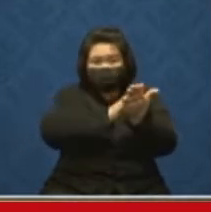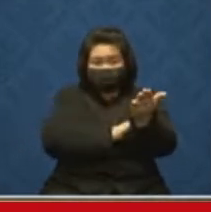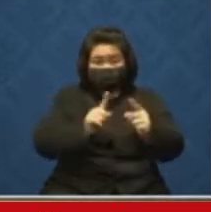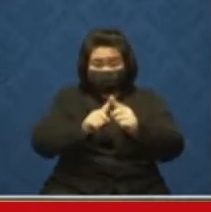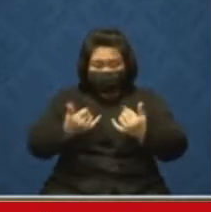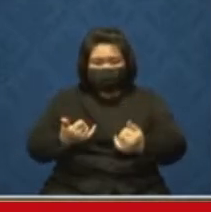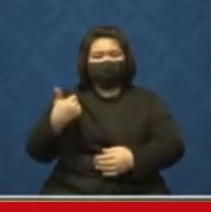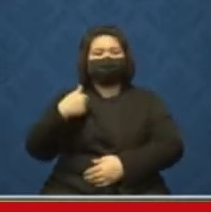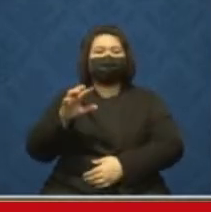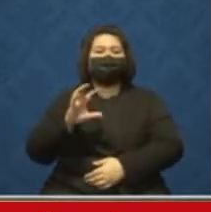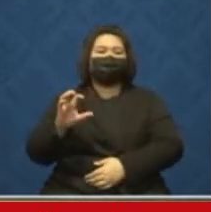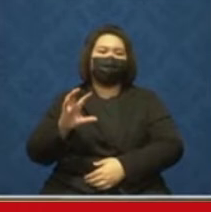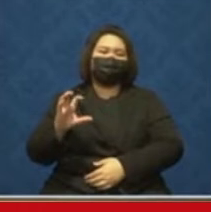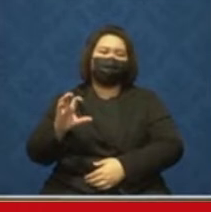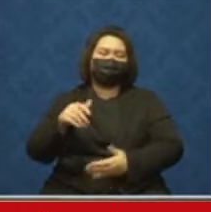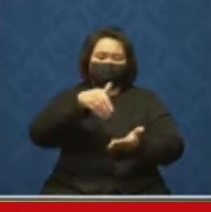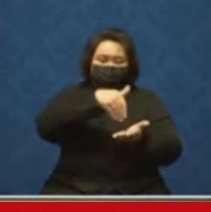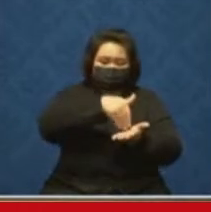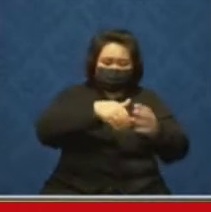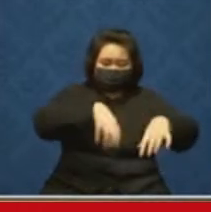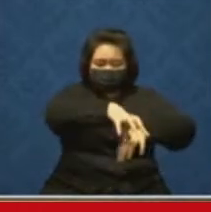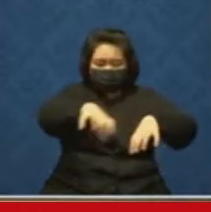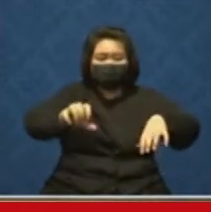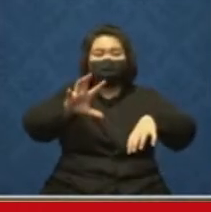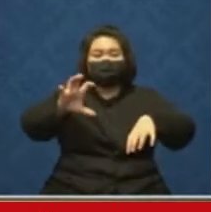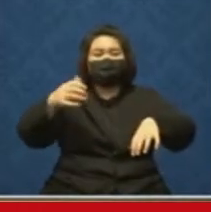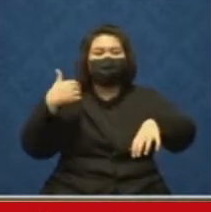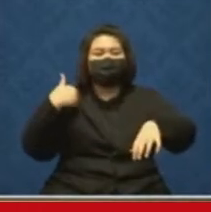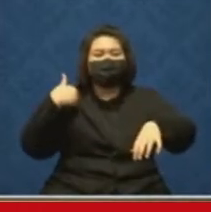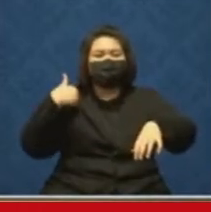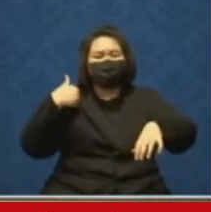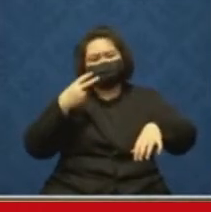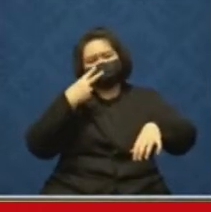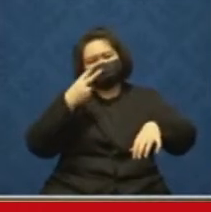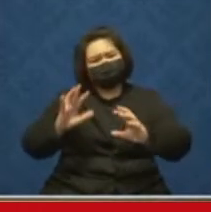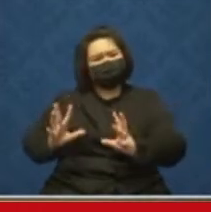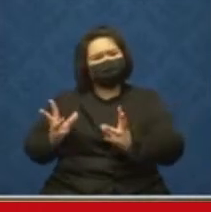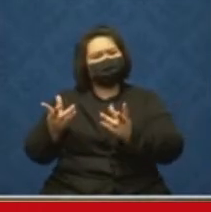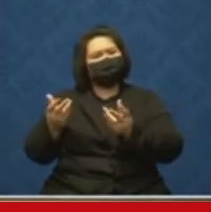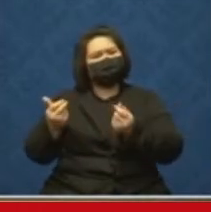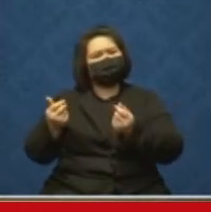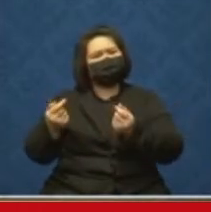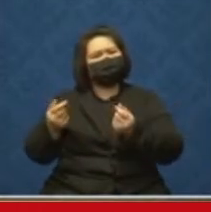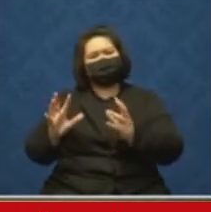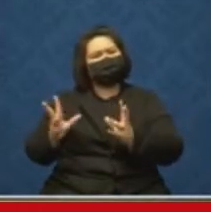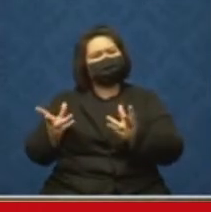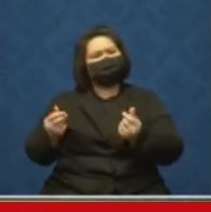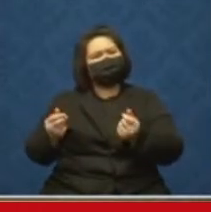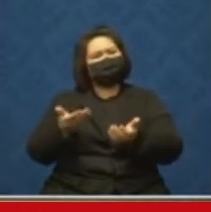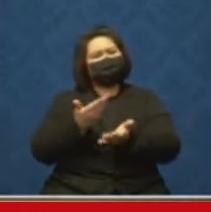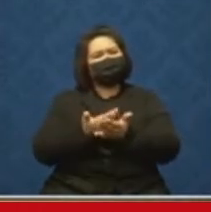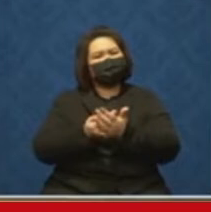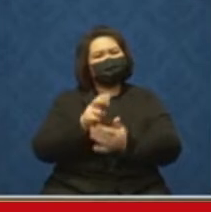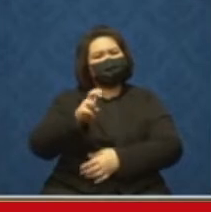ามีเพียง 500 ศย์ครัดูยไมนกหายไปไหนเงิน 250